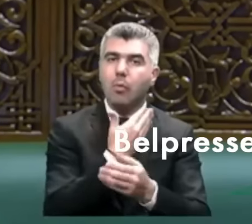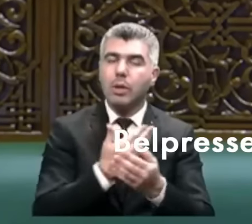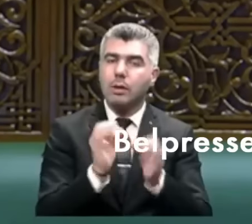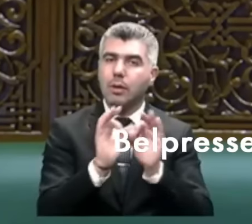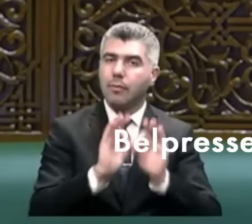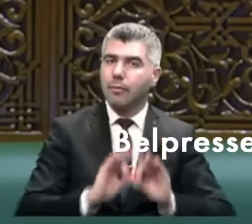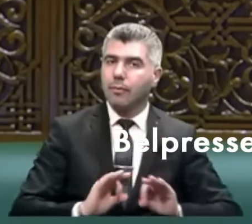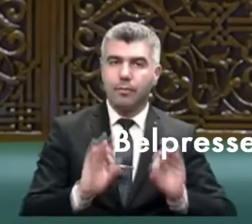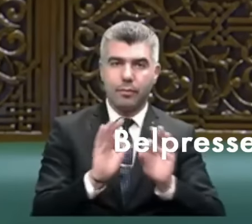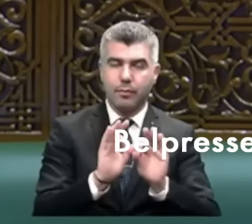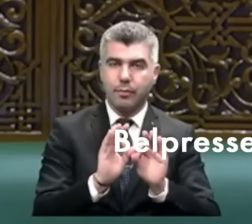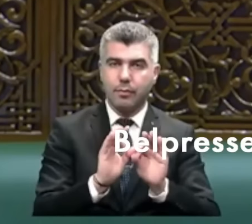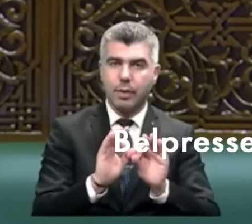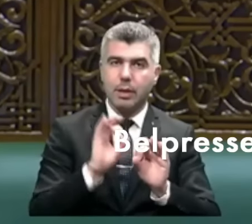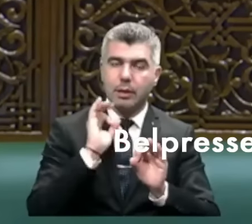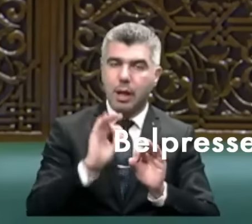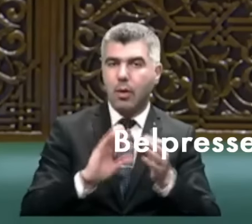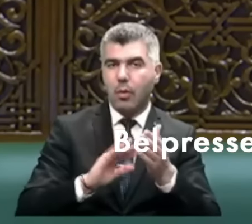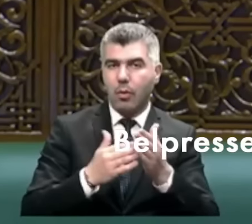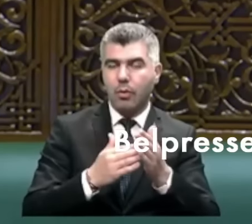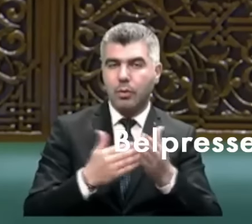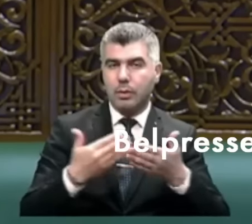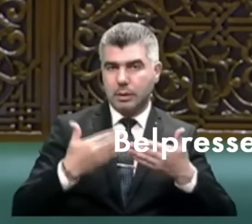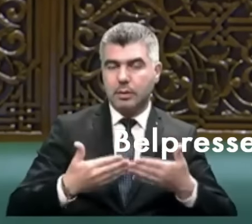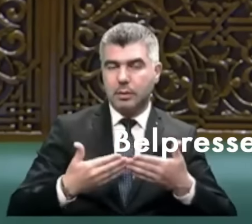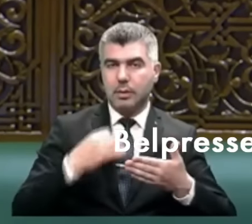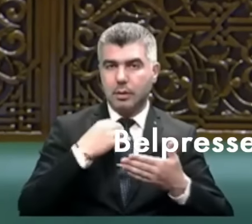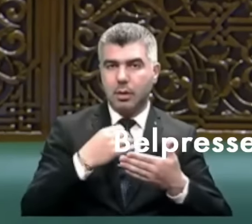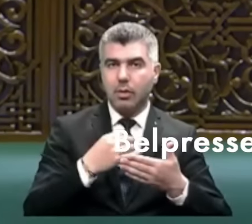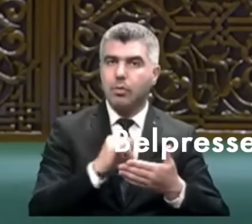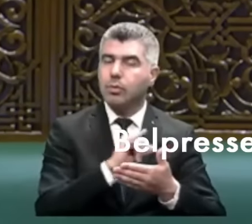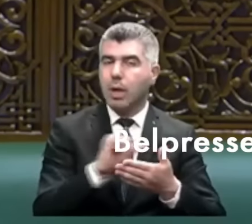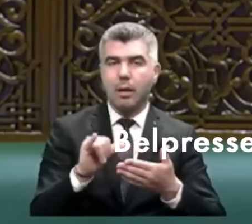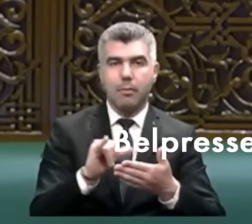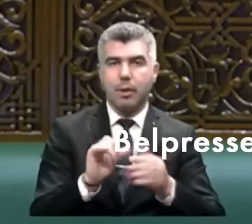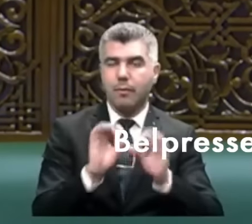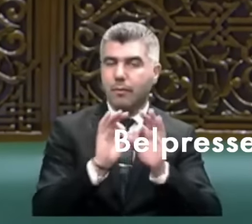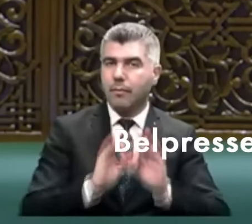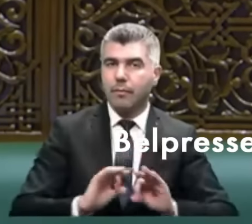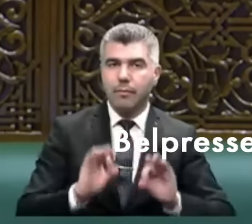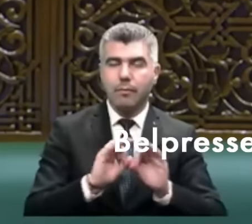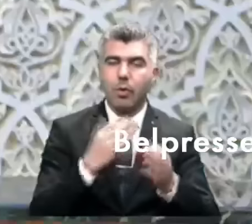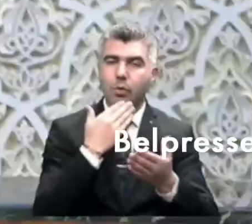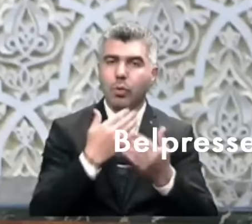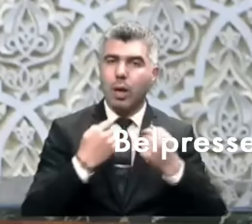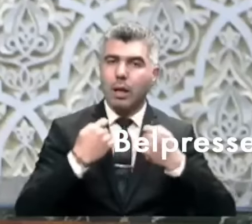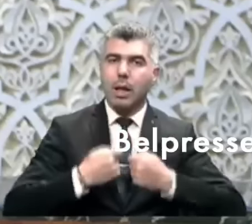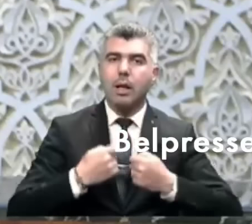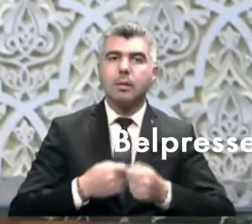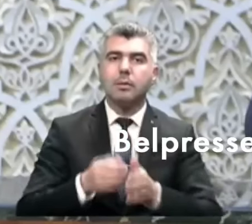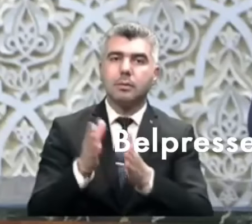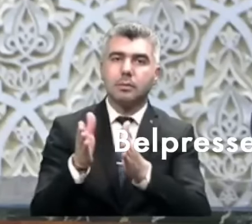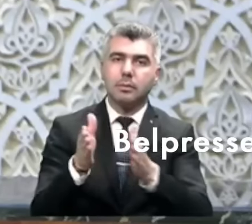خاصه بالمعارضه في هذ المؤسسه وهشي راه غير مسموح وشكرا سيد